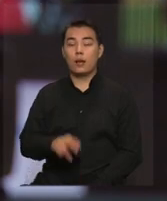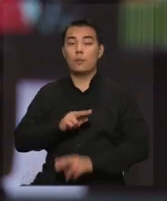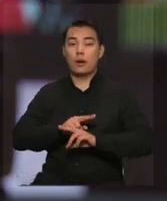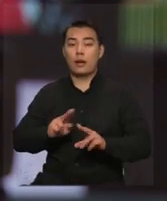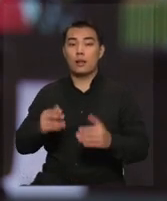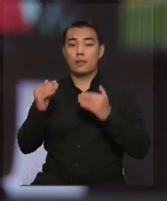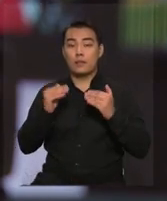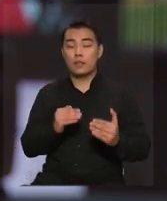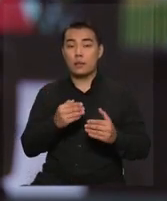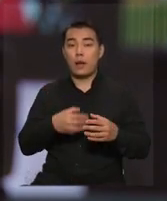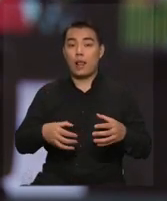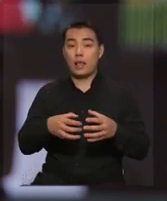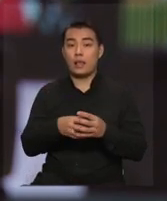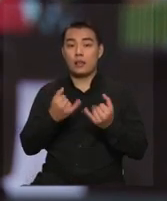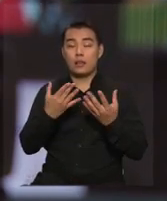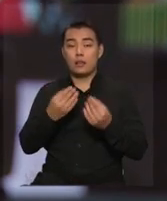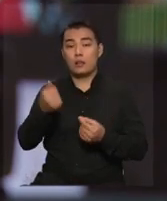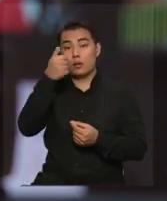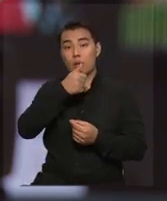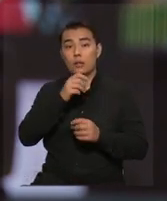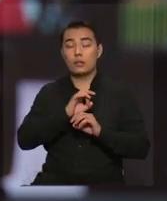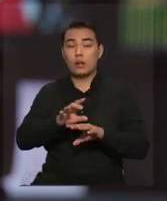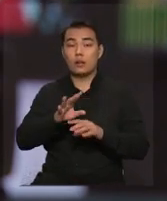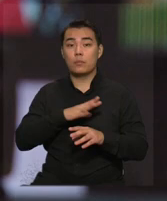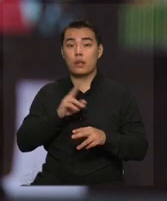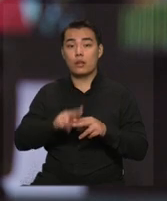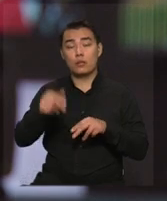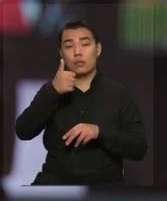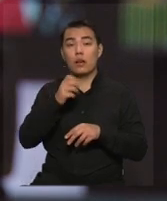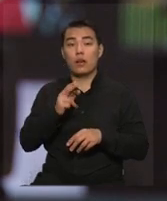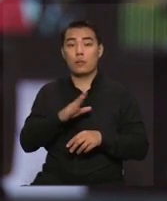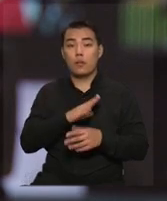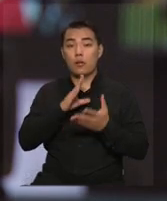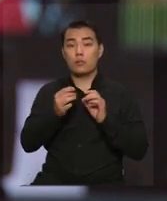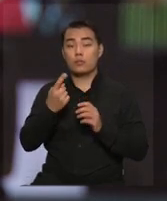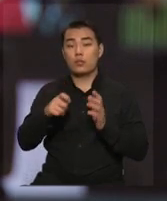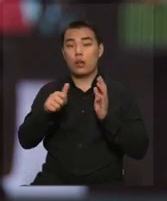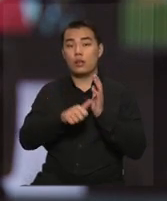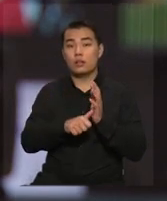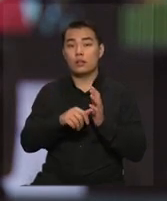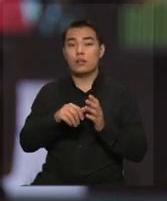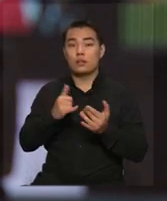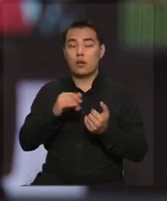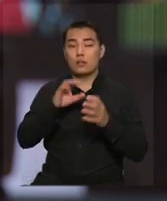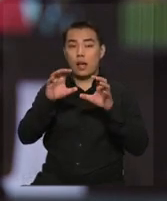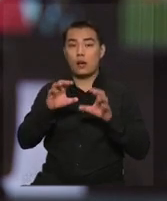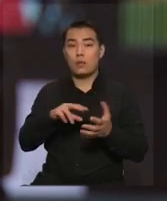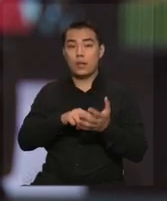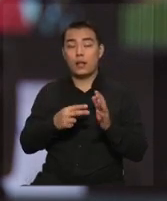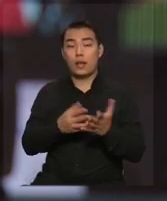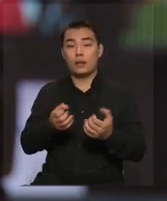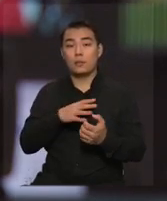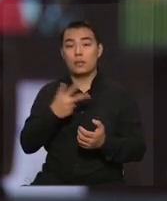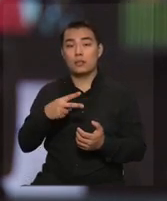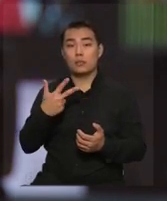Парламенттің төменгі палатасы бүгін жылды қорытындылады. Сессия басталғалы мәжіліс 106 заң жобасын қараған. Оның 35-і мақұлданып